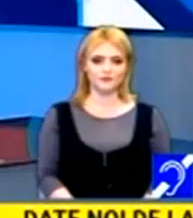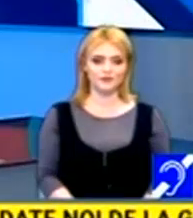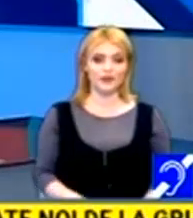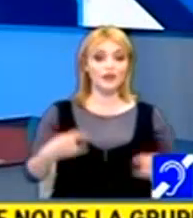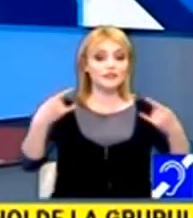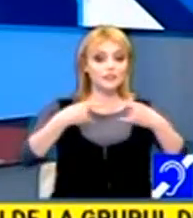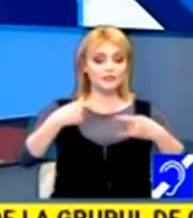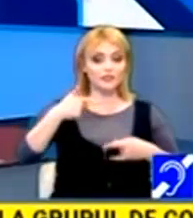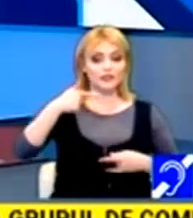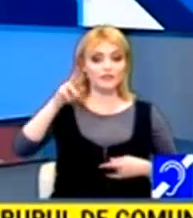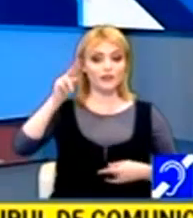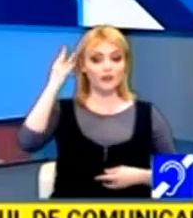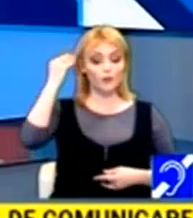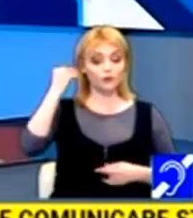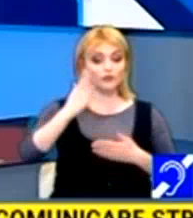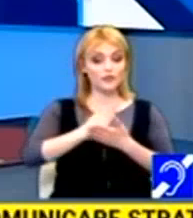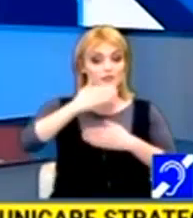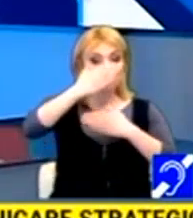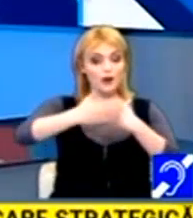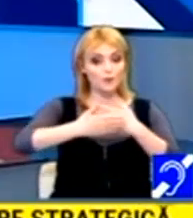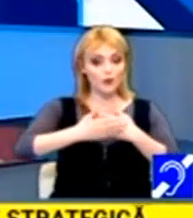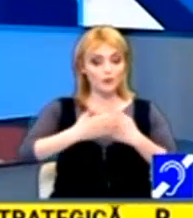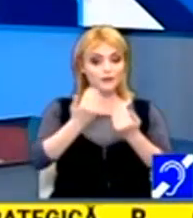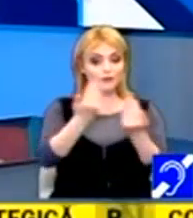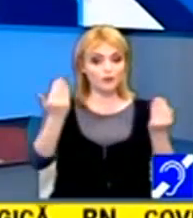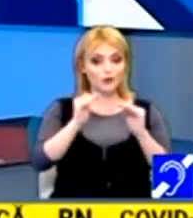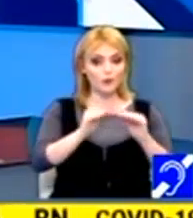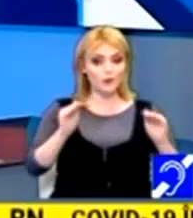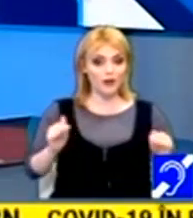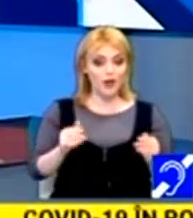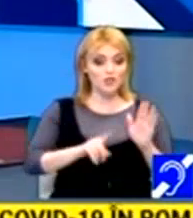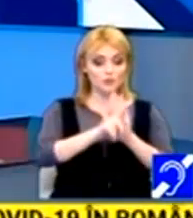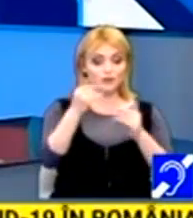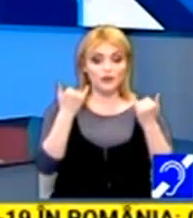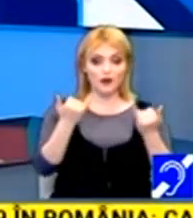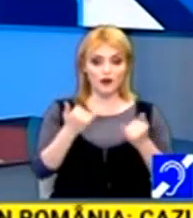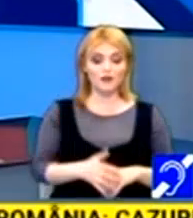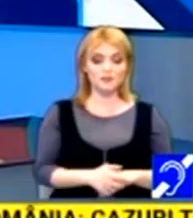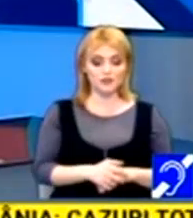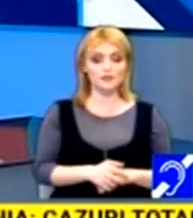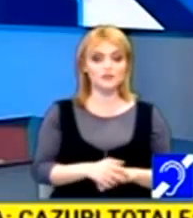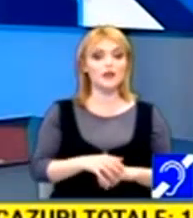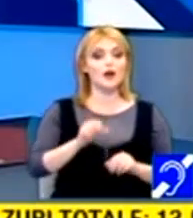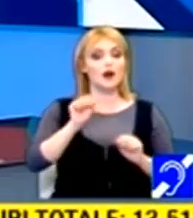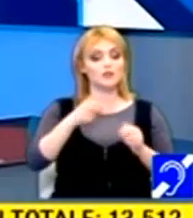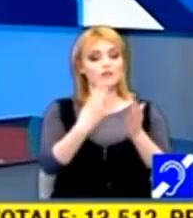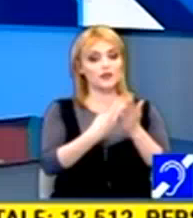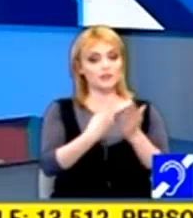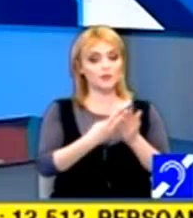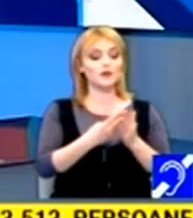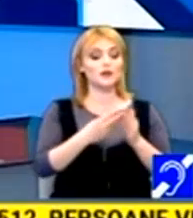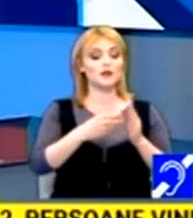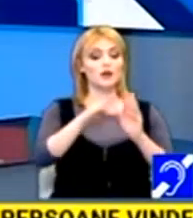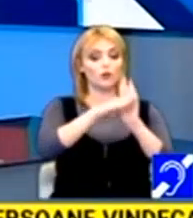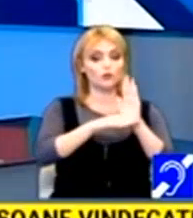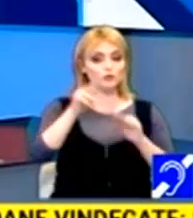TVR Moldova este mai aproape de elevi. De astăzi difuzăm lecțiile online pentru clasa a 10-a. Cursurile vor putea fi urmărite de luni până vineri între